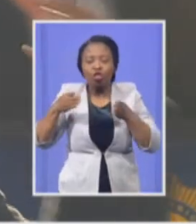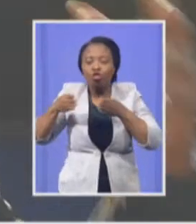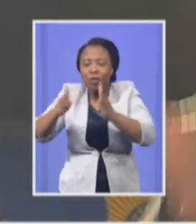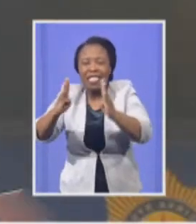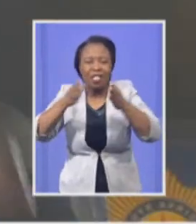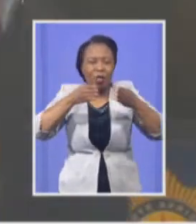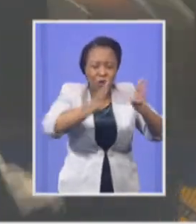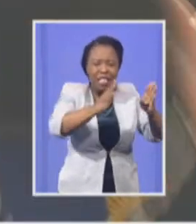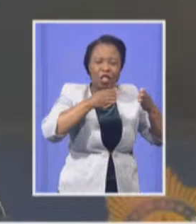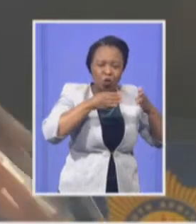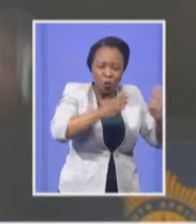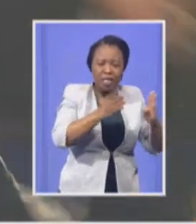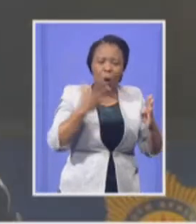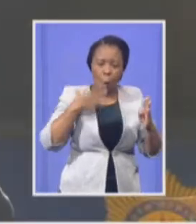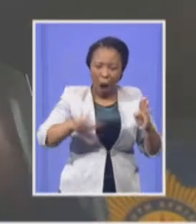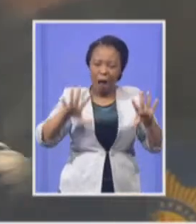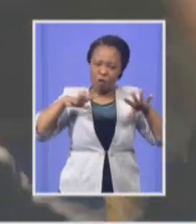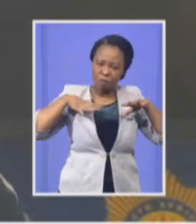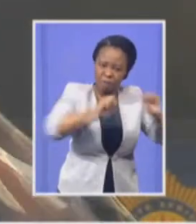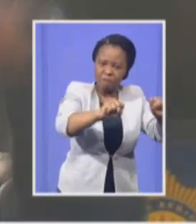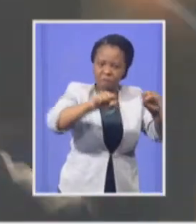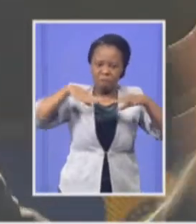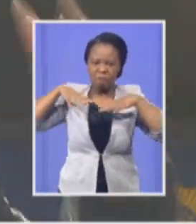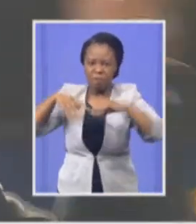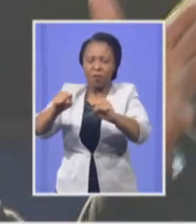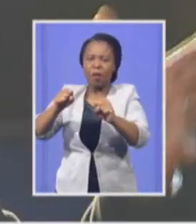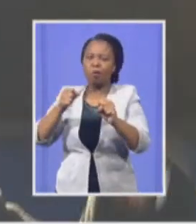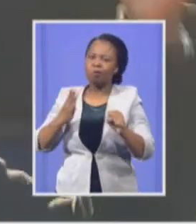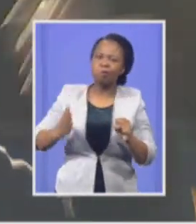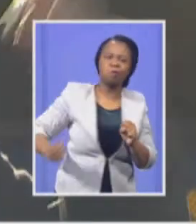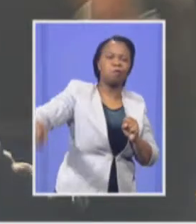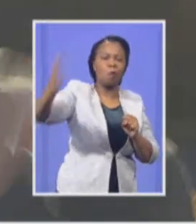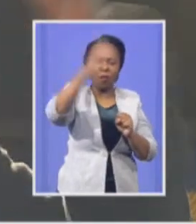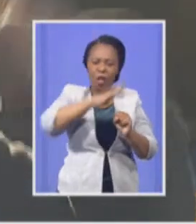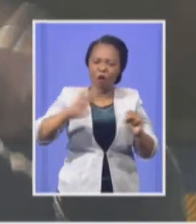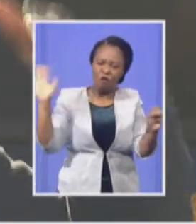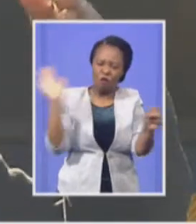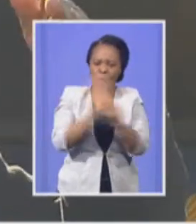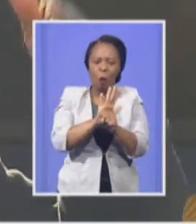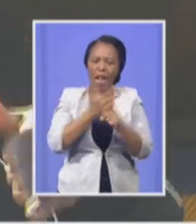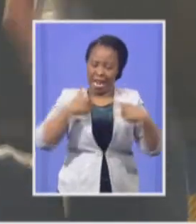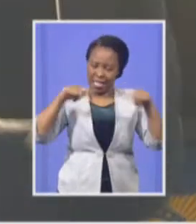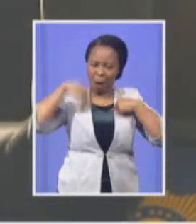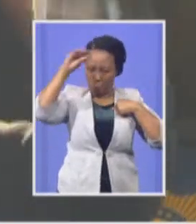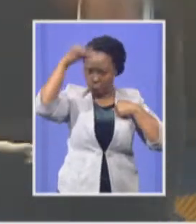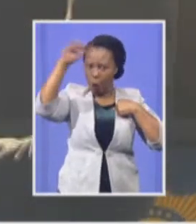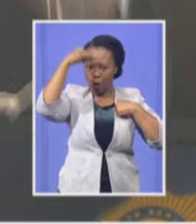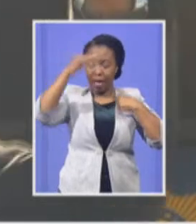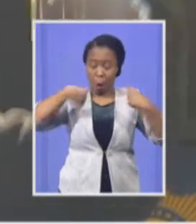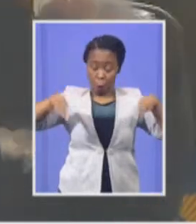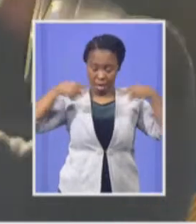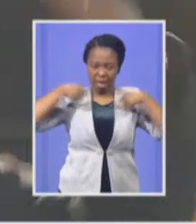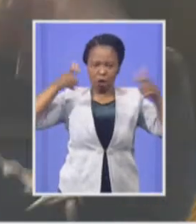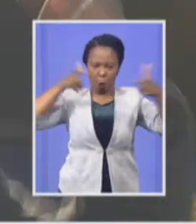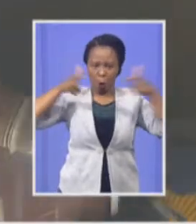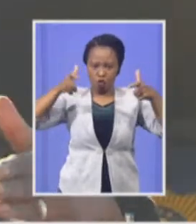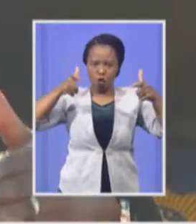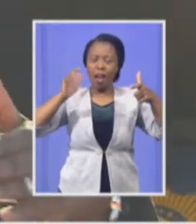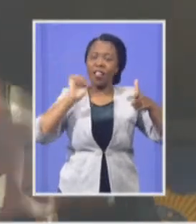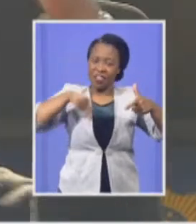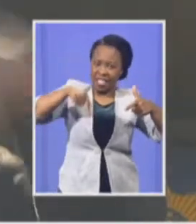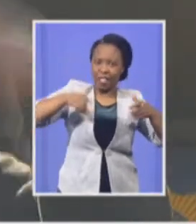ndawo sifuna ukuyithatha. We want to saturate the streets there kube yithi samaphoyisa esibusa itrato